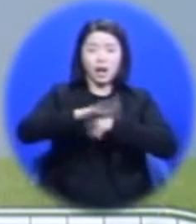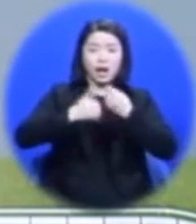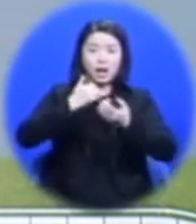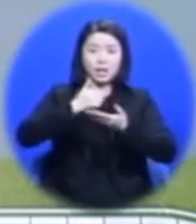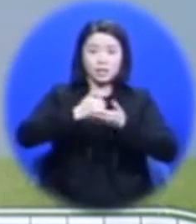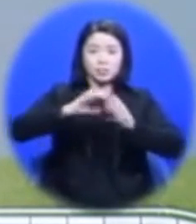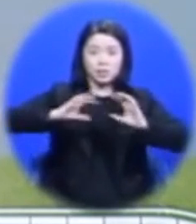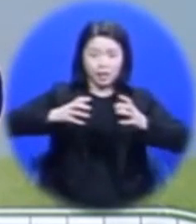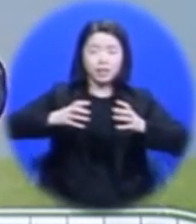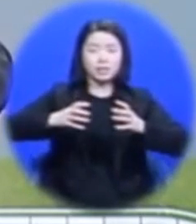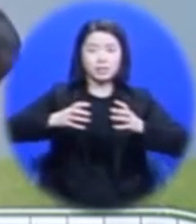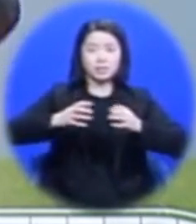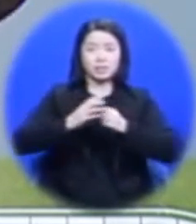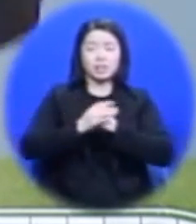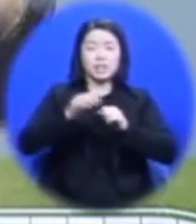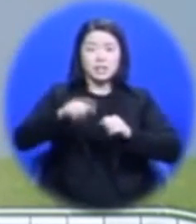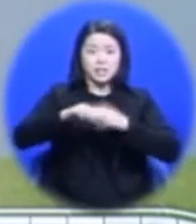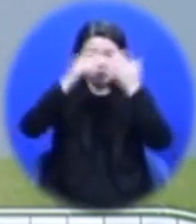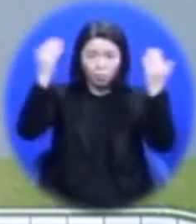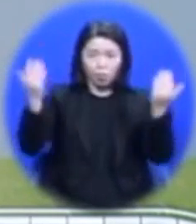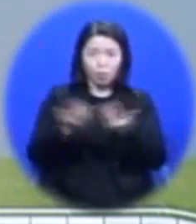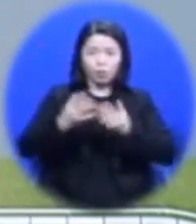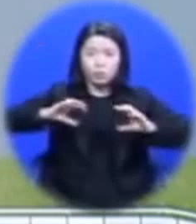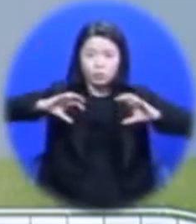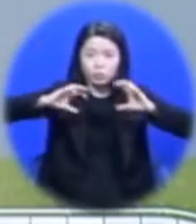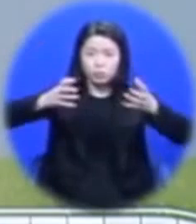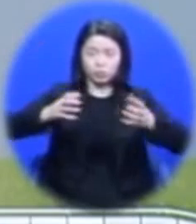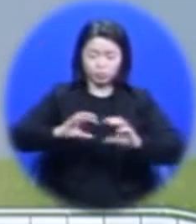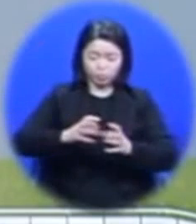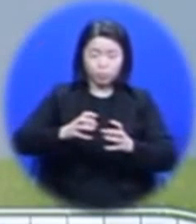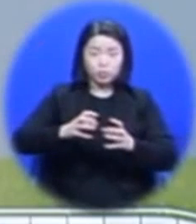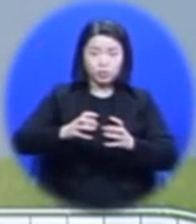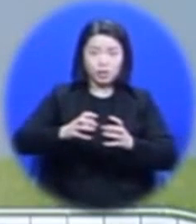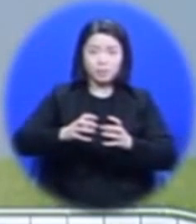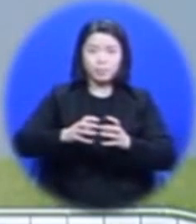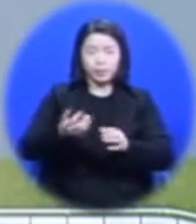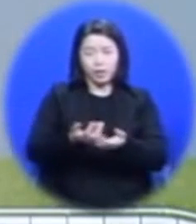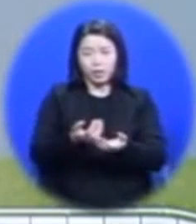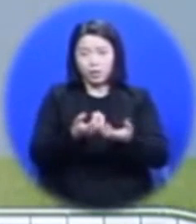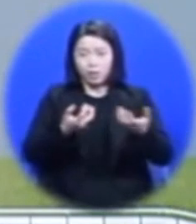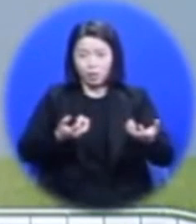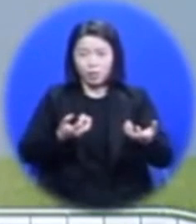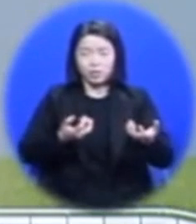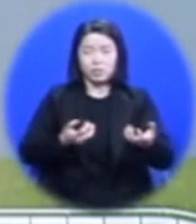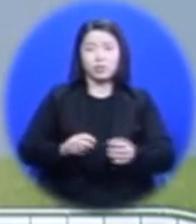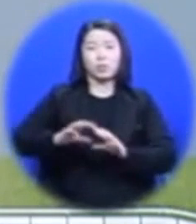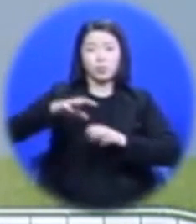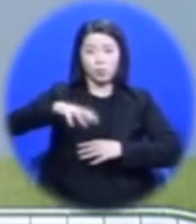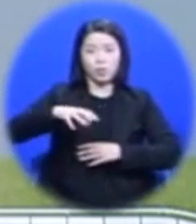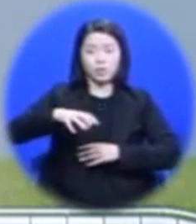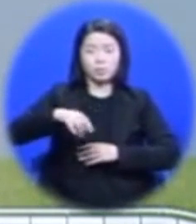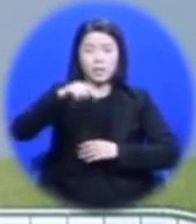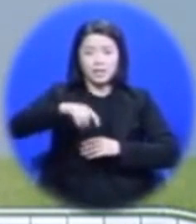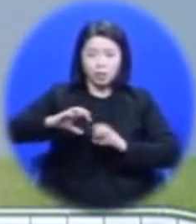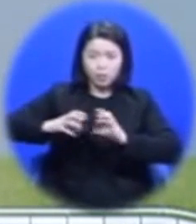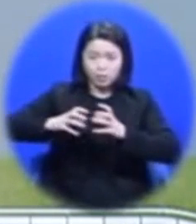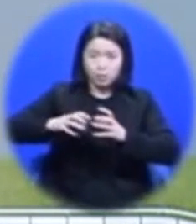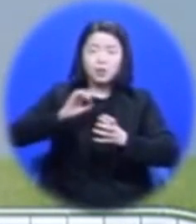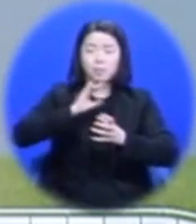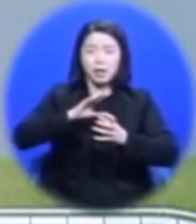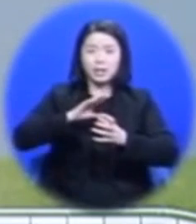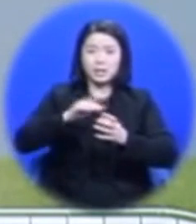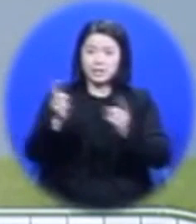나라는 이 전 우주의 지구만 지금 아직 예외적인 공간입니다. 여기만 아직